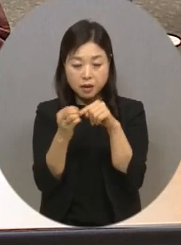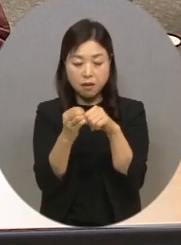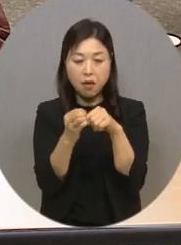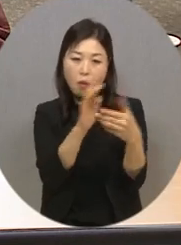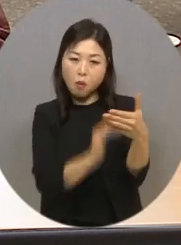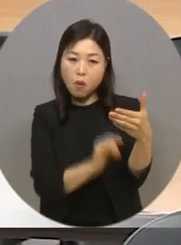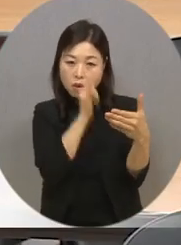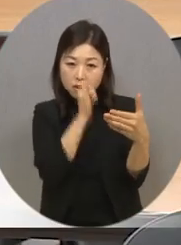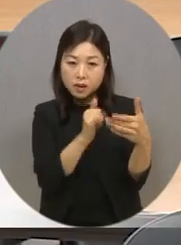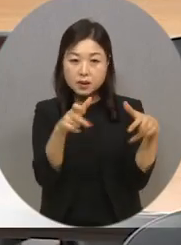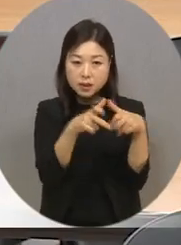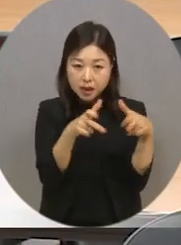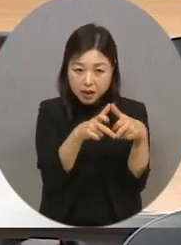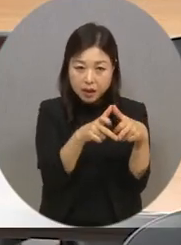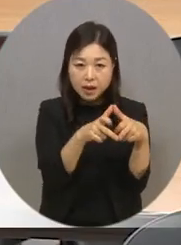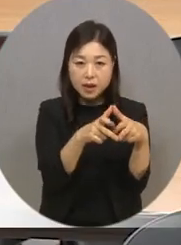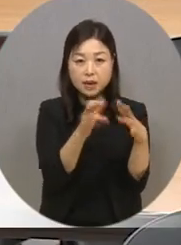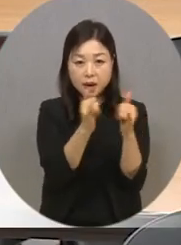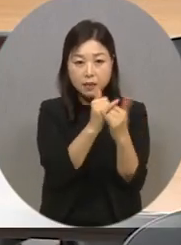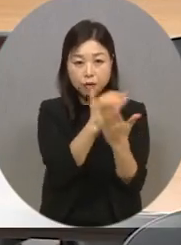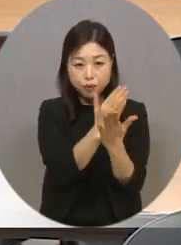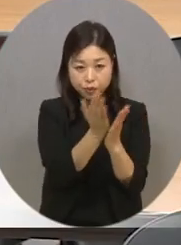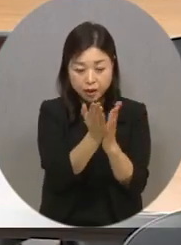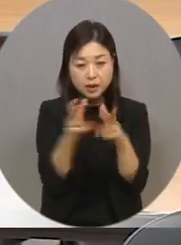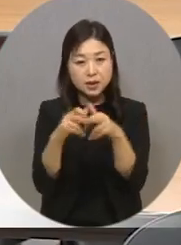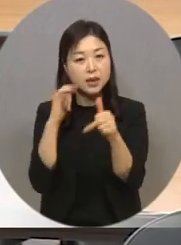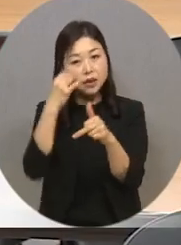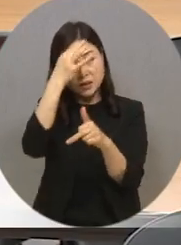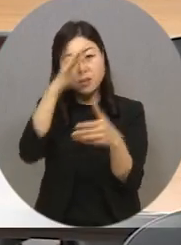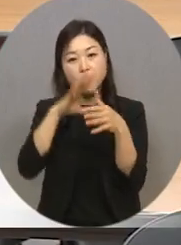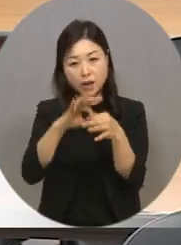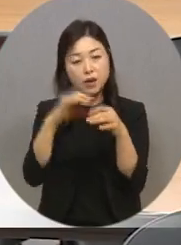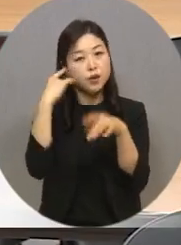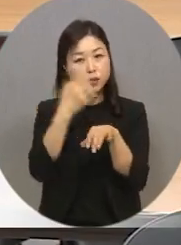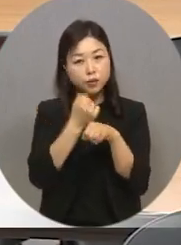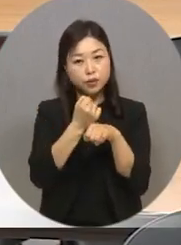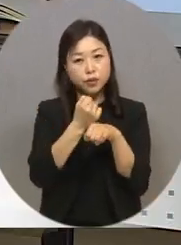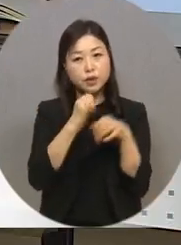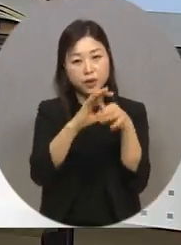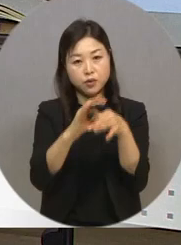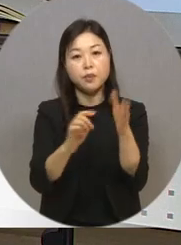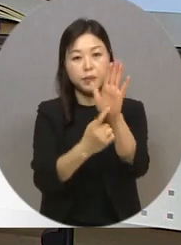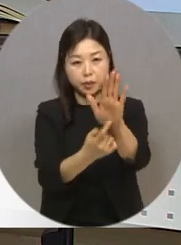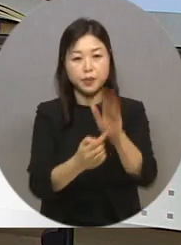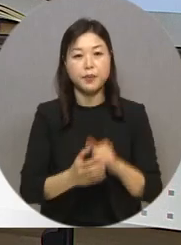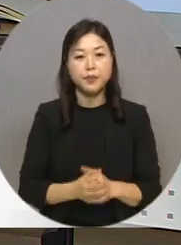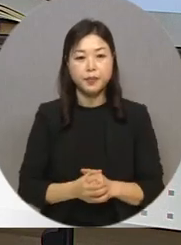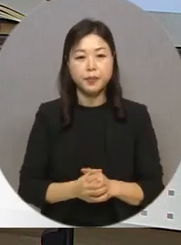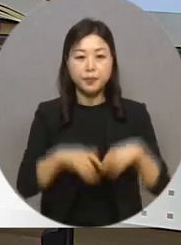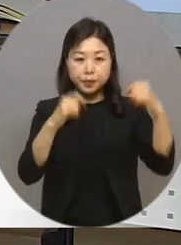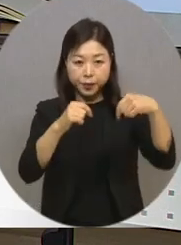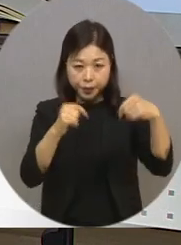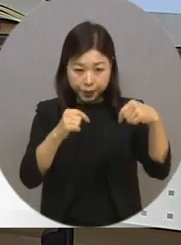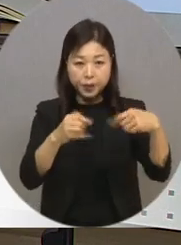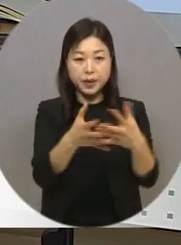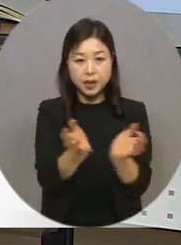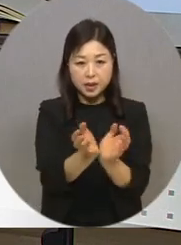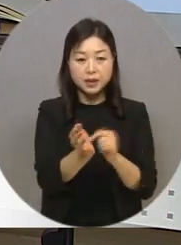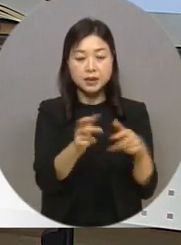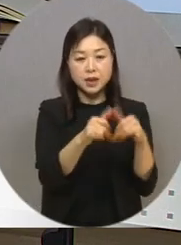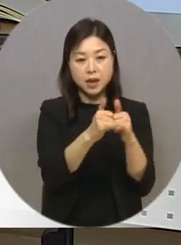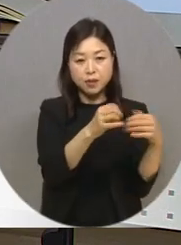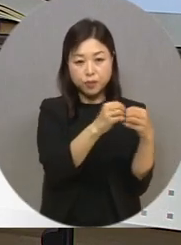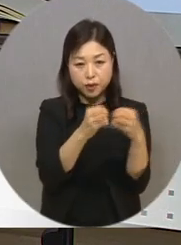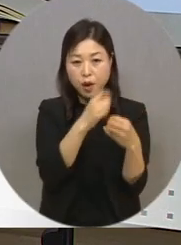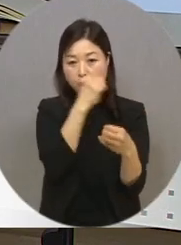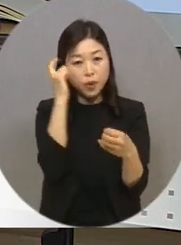관점 인물 유형과 장애 예술을 중심으로 학술대회를 이어갔습니다. 이날 토론회는 그동안 장애인 문학에